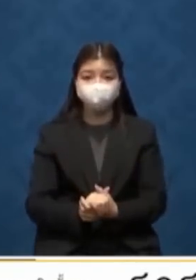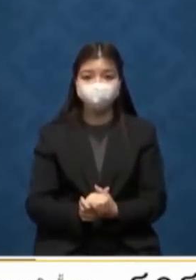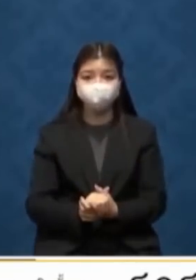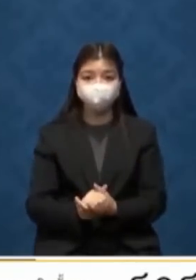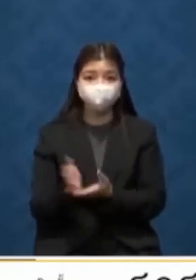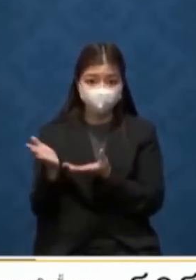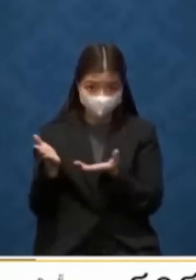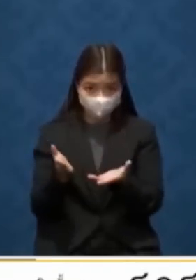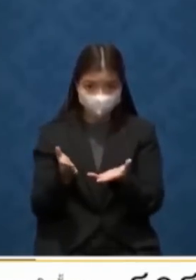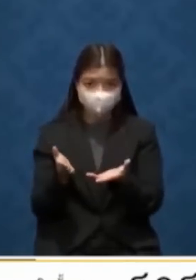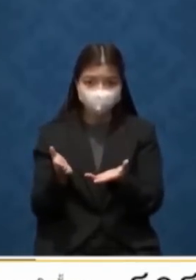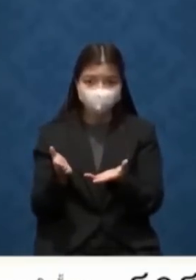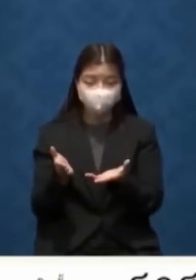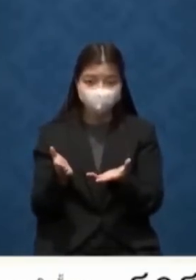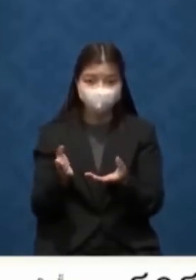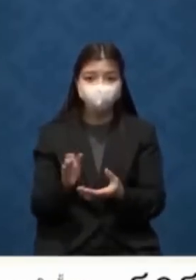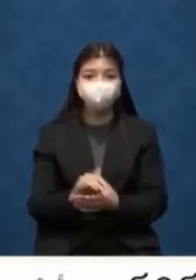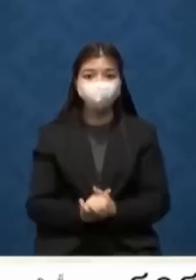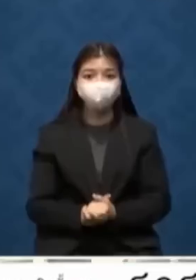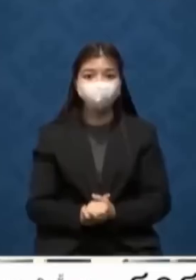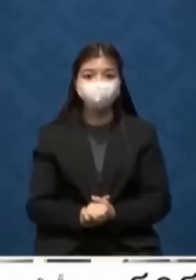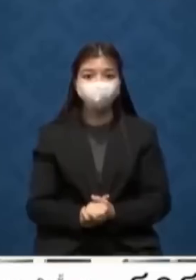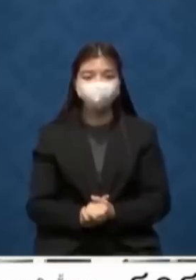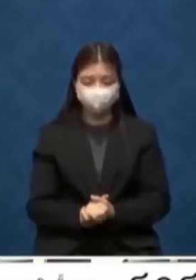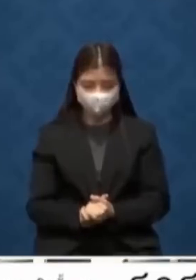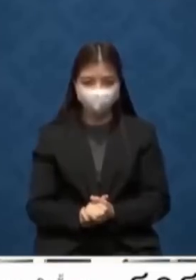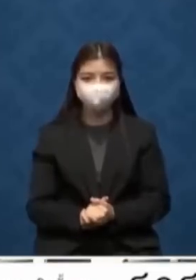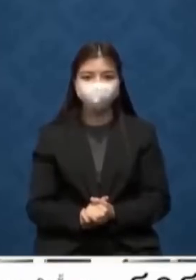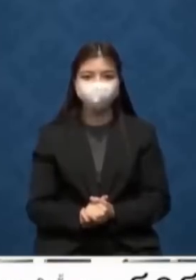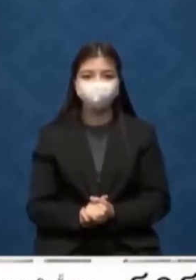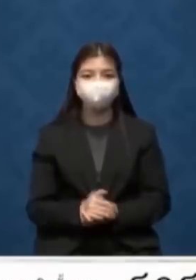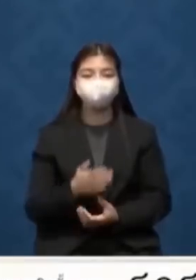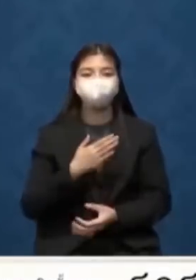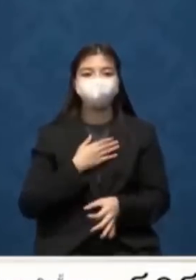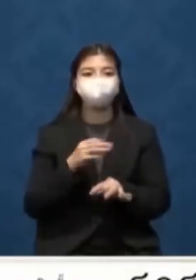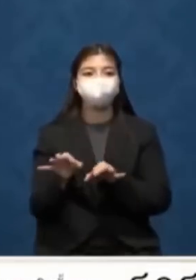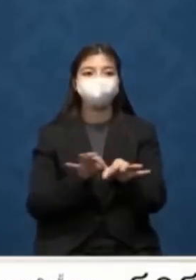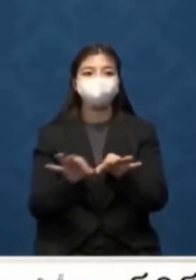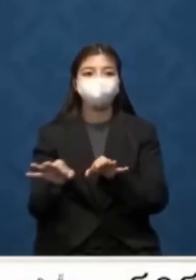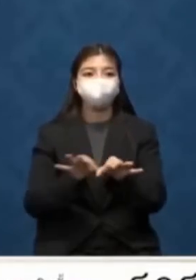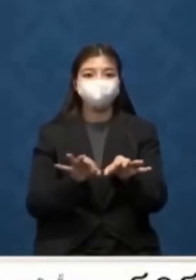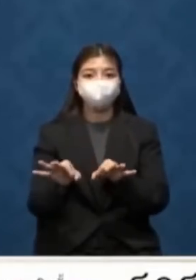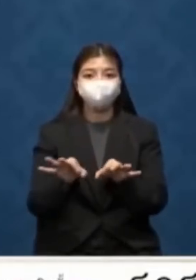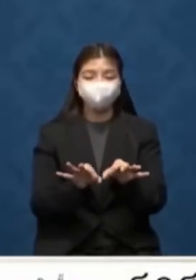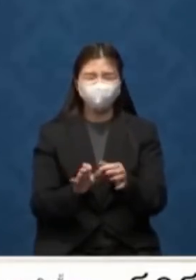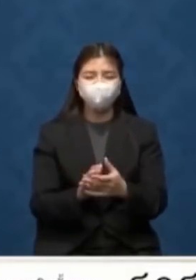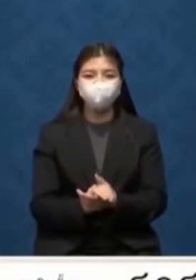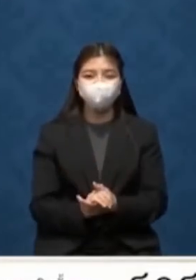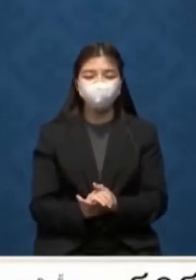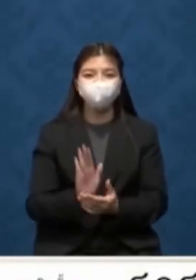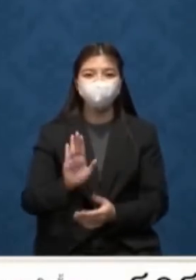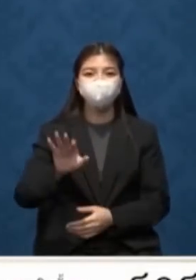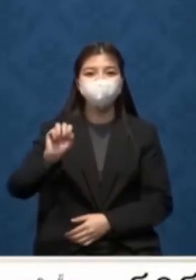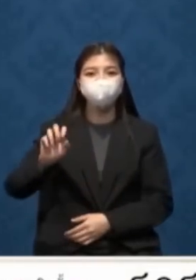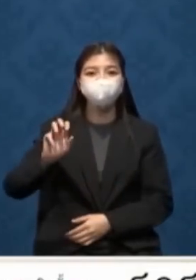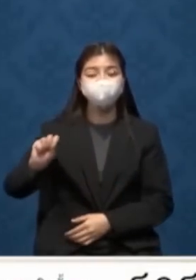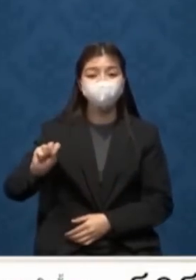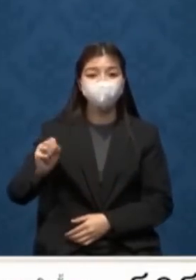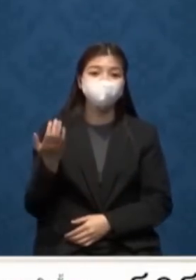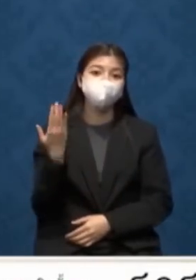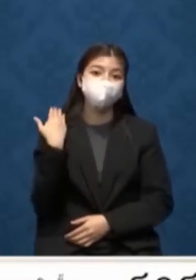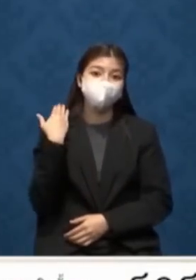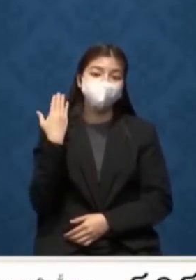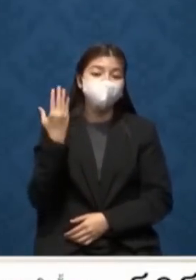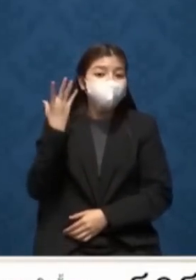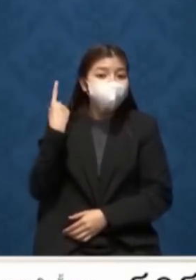ชิญรัฐมนตรีครับ ท่านประธานครับผมขออนุญาตชี้แจงในกรณีที่ท่านส.ส.รังสิมันต์ได้อภิปรายเ